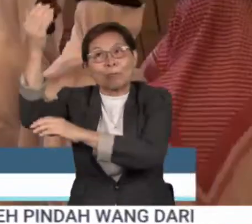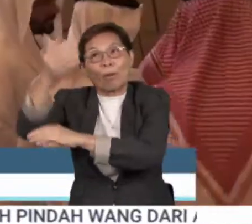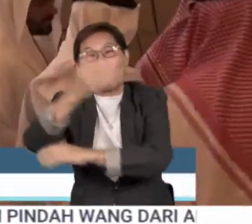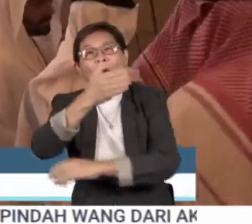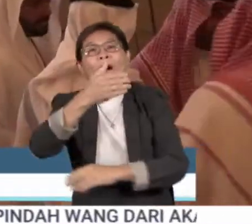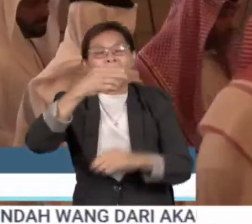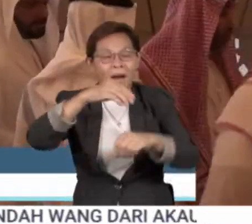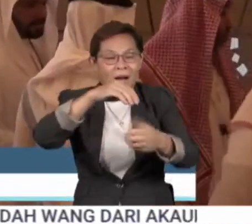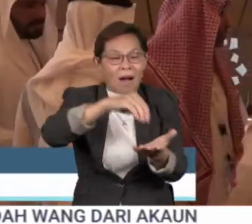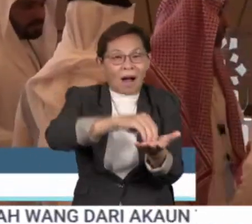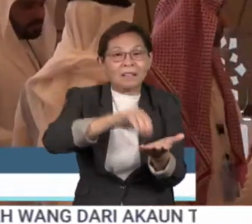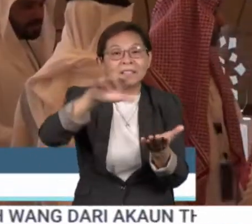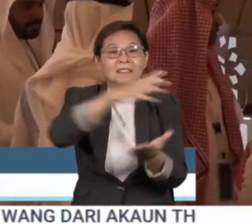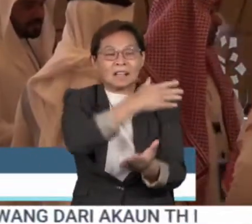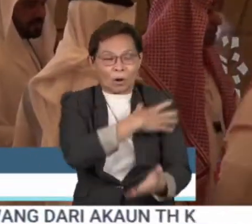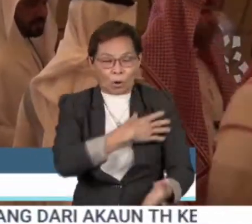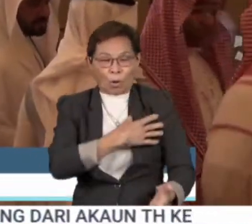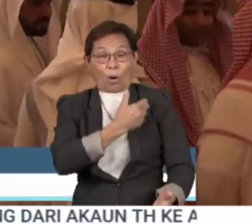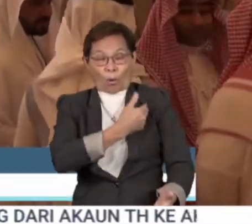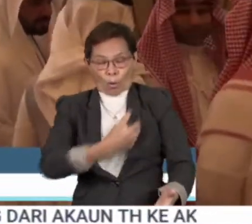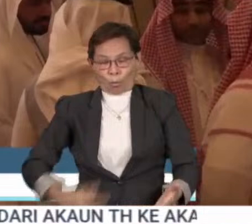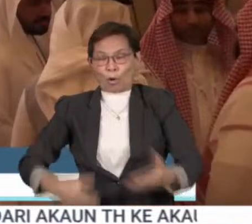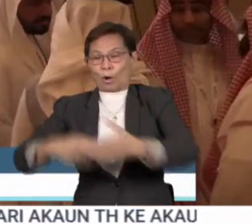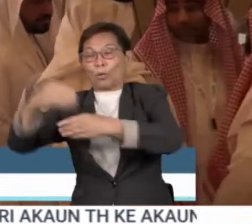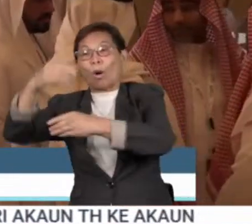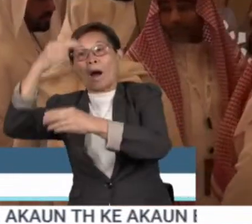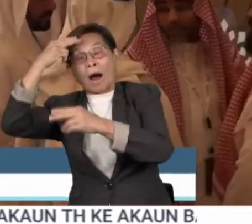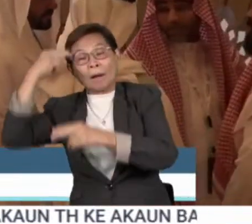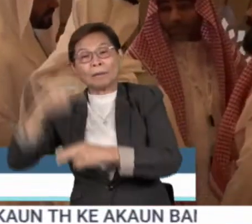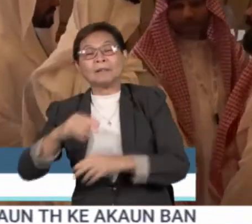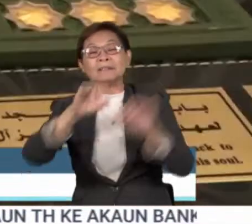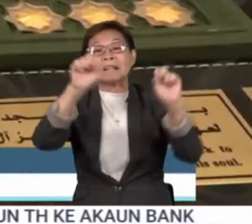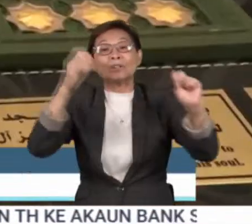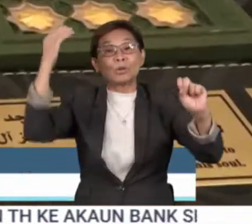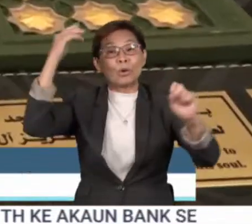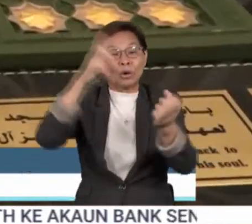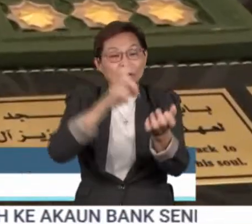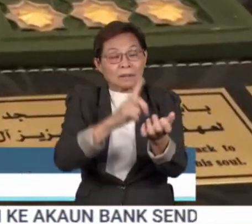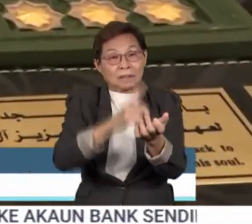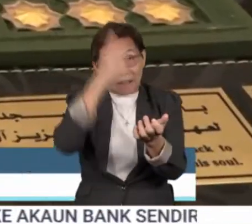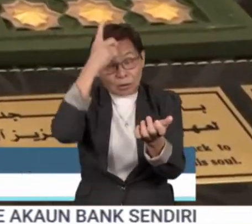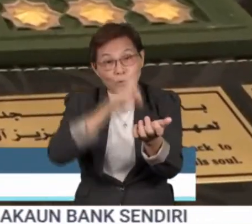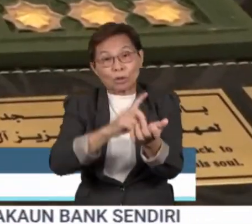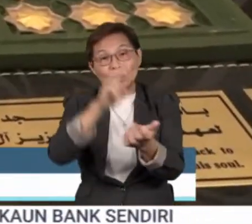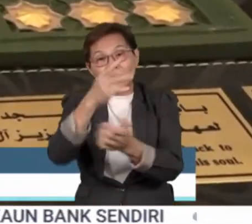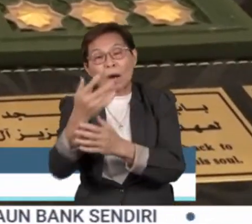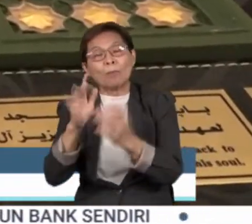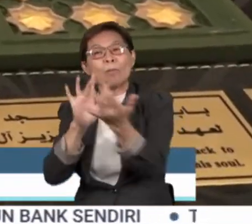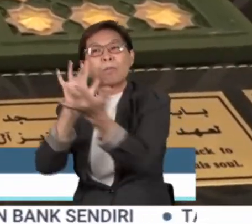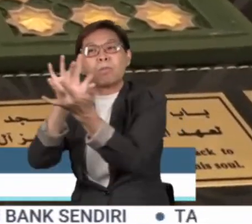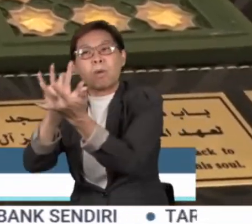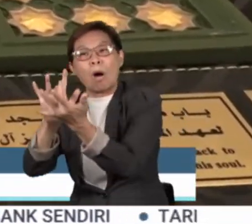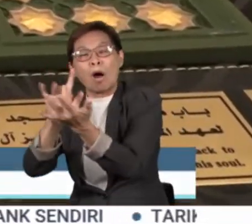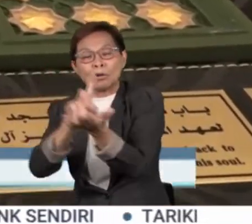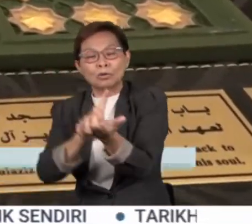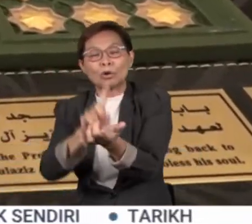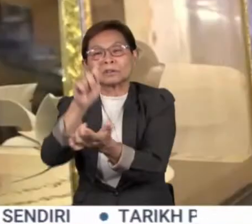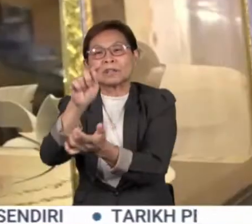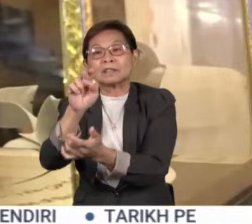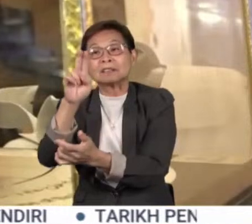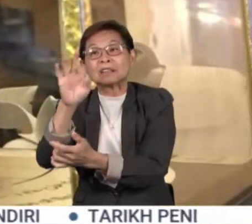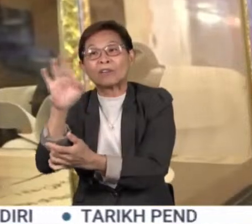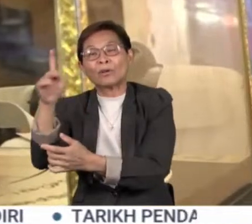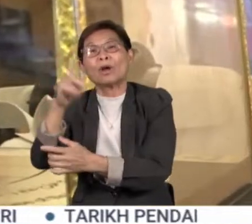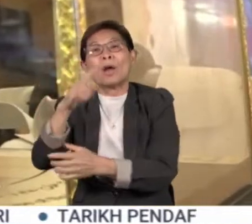simposium haji dan umrah di luar Arab Saudi. Selasa lalu, Dato' Dr. Muhammad Naim memaklumkan untuk menghubungi Dr. Taufik Fauzan bagi menyampaikan